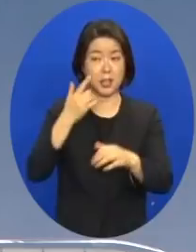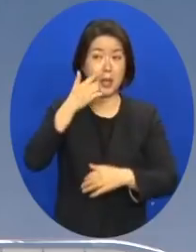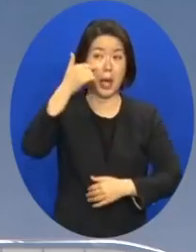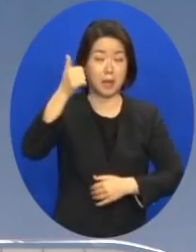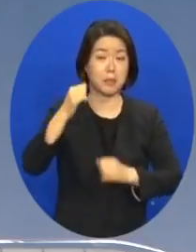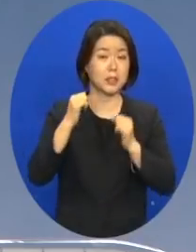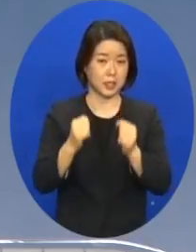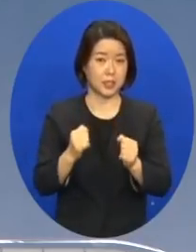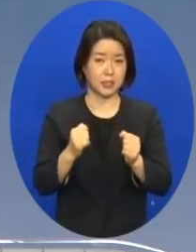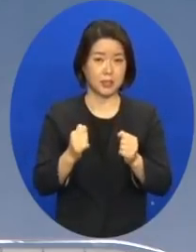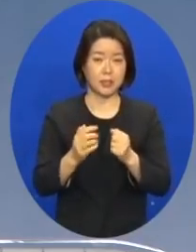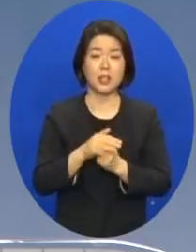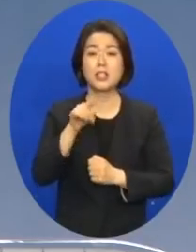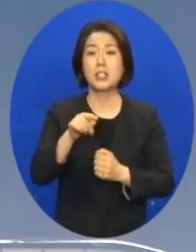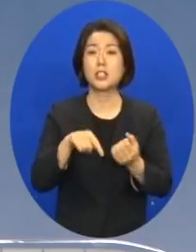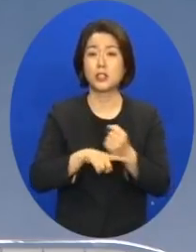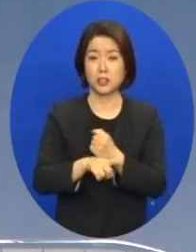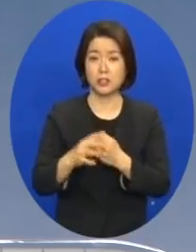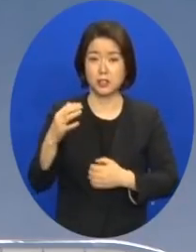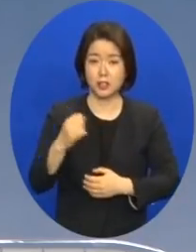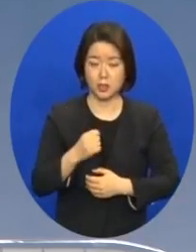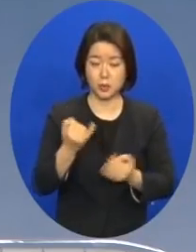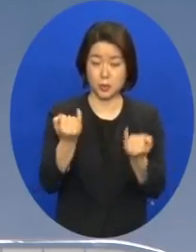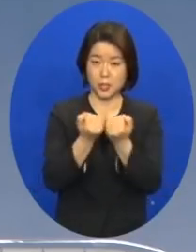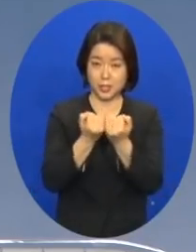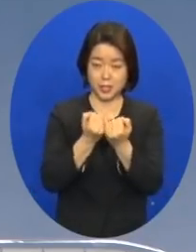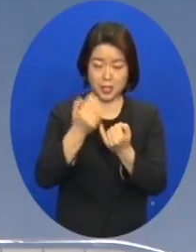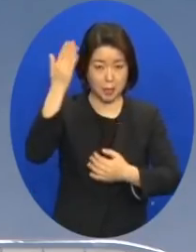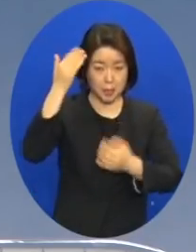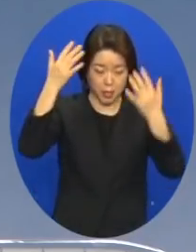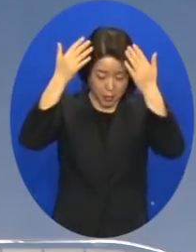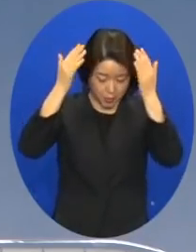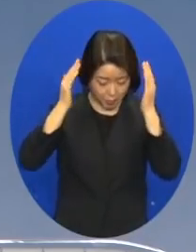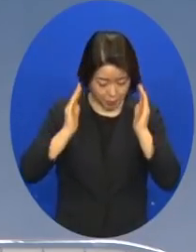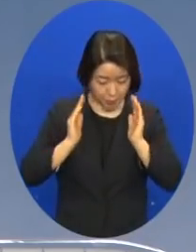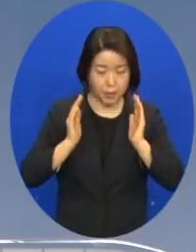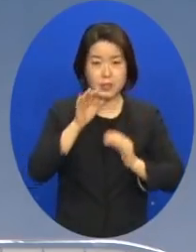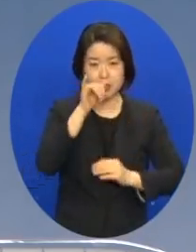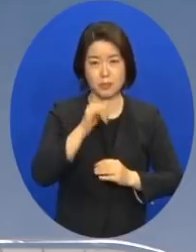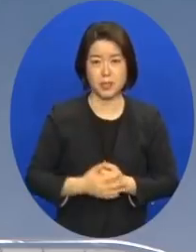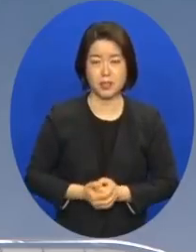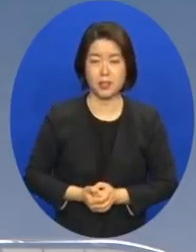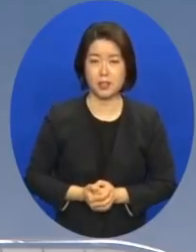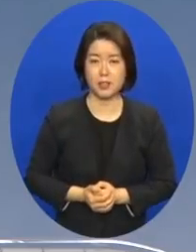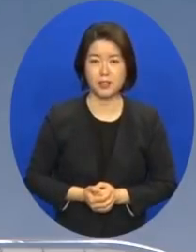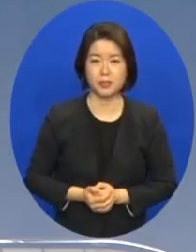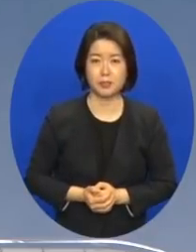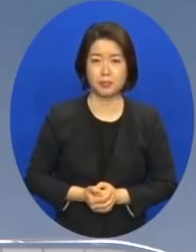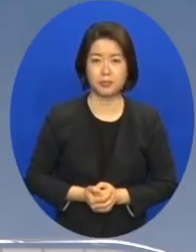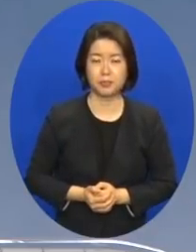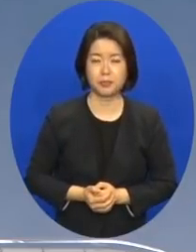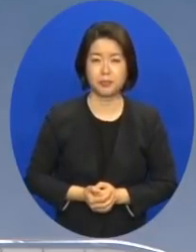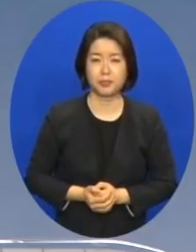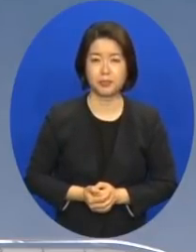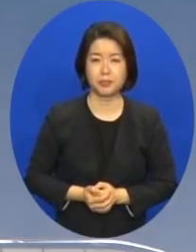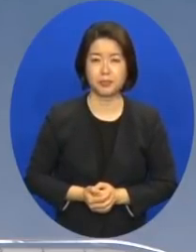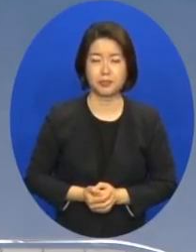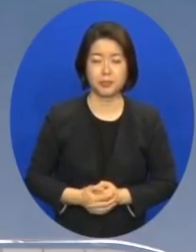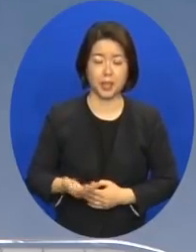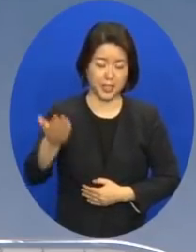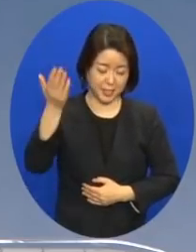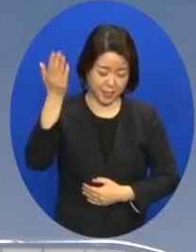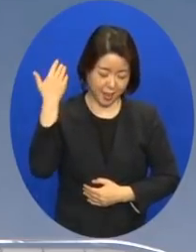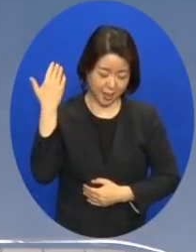아버지가 계십니다. 그런 뜻으로 머리에 여자가 수건을 쓴다는 것입니다. 아주